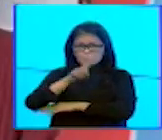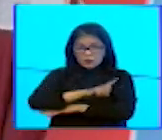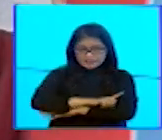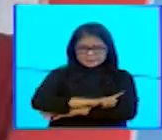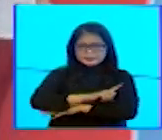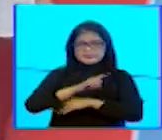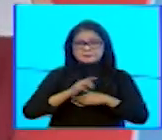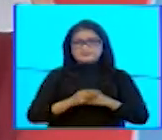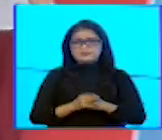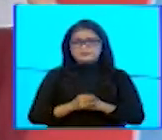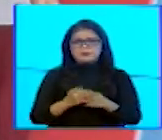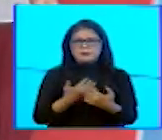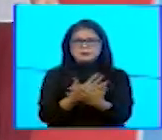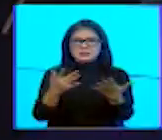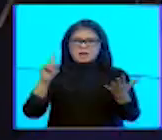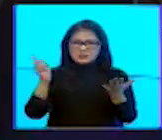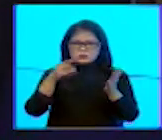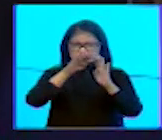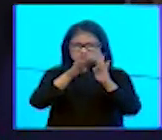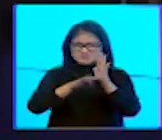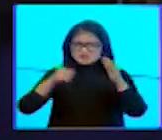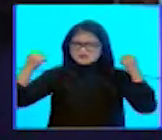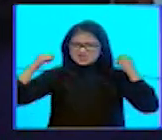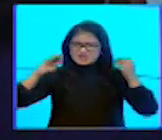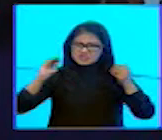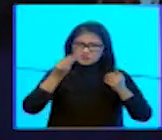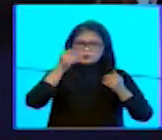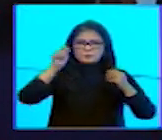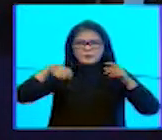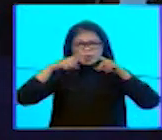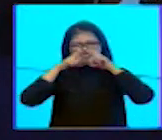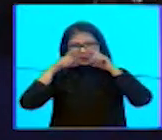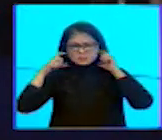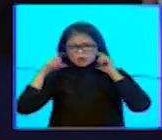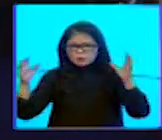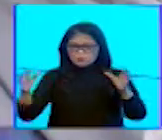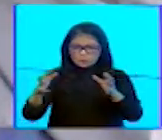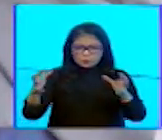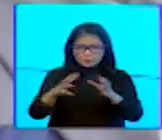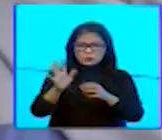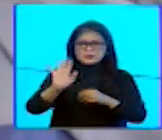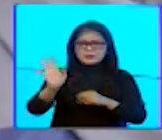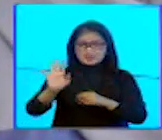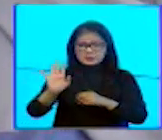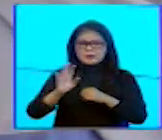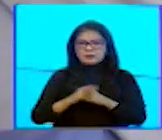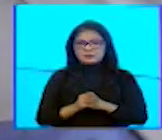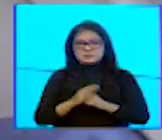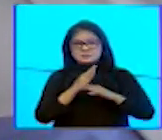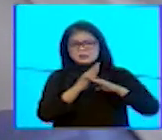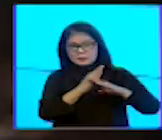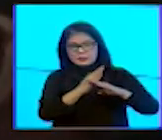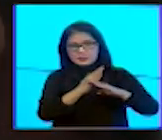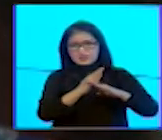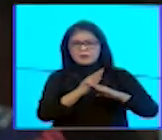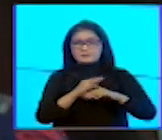Warga diimbau untuk patuh menjalankan protokol kesehatan termasuk memakai masker dan menjauhi kerumunan untuk mencegah lonjakan kasus COVID-19 terus